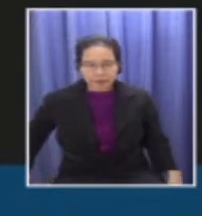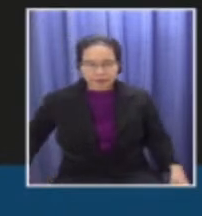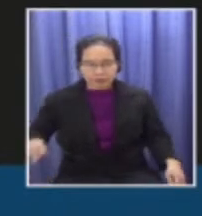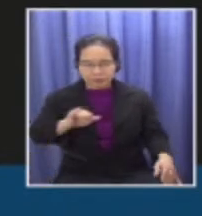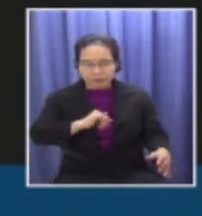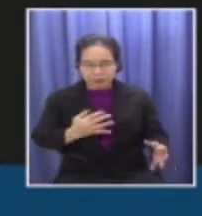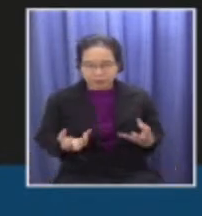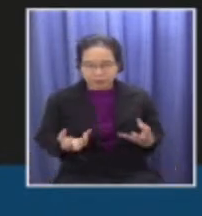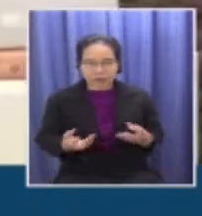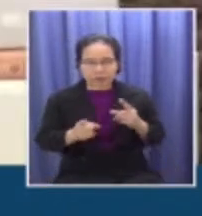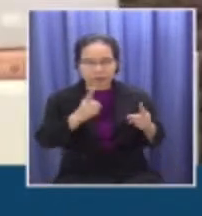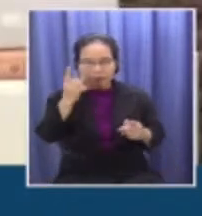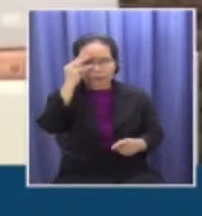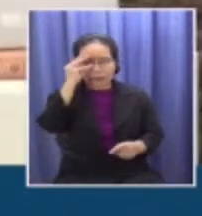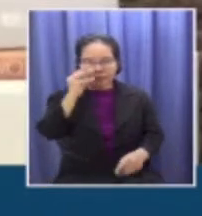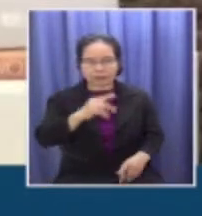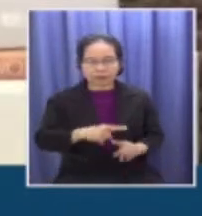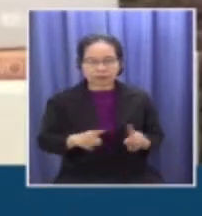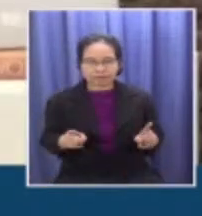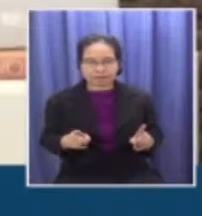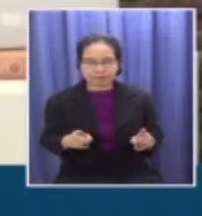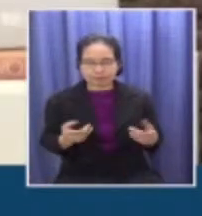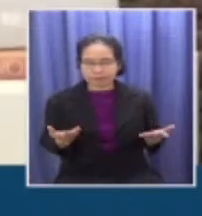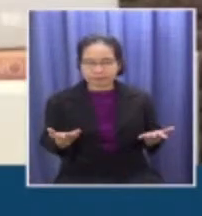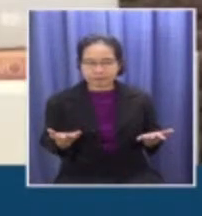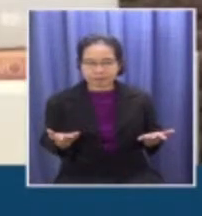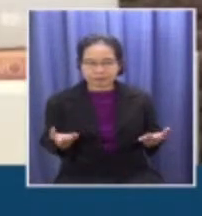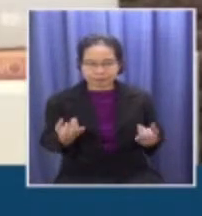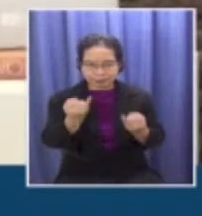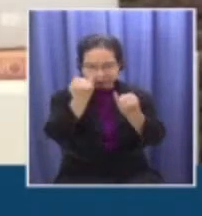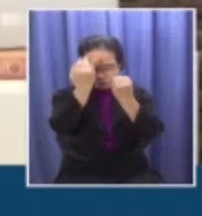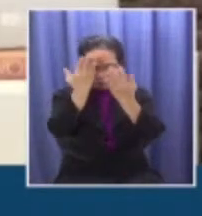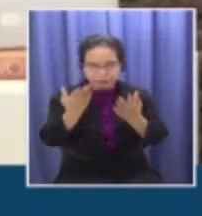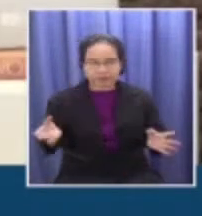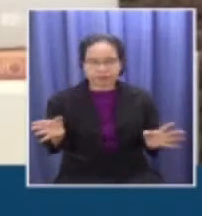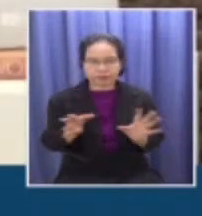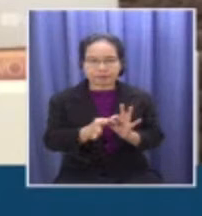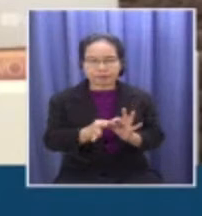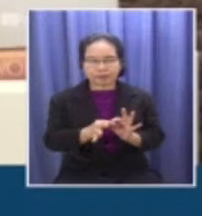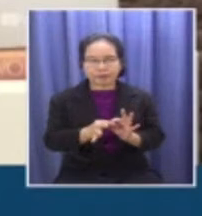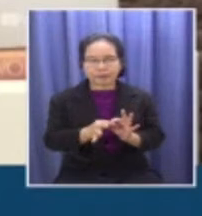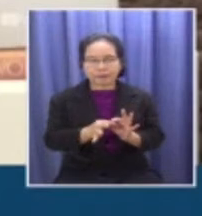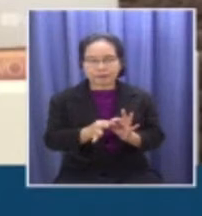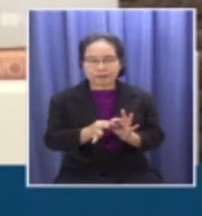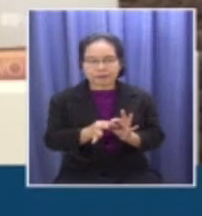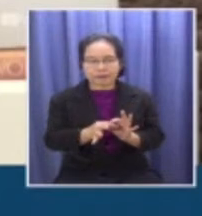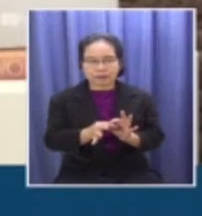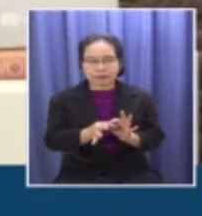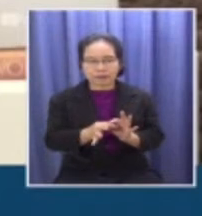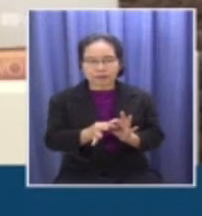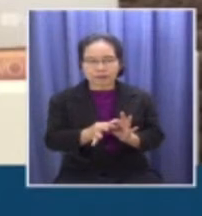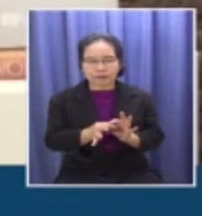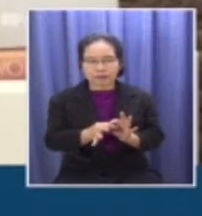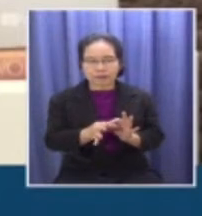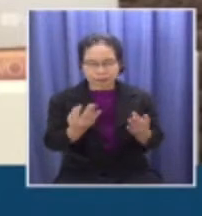ano nankyɛn de wuhunu nipa biara sɛ wɔte wiem onu abarama Steve wate asie me pese me ne no kra